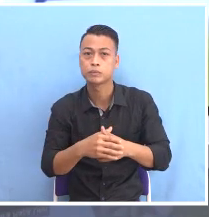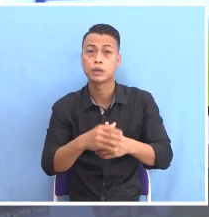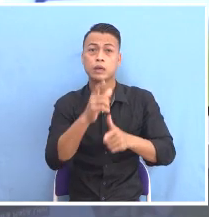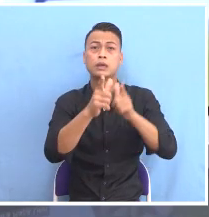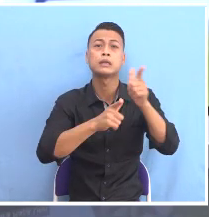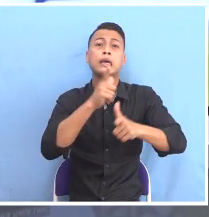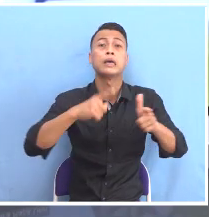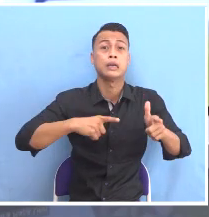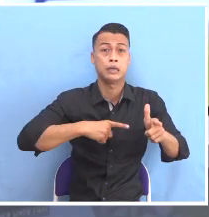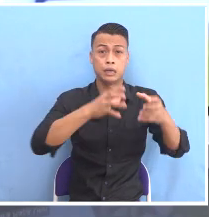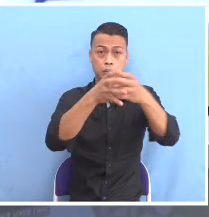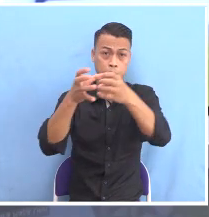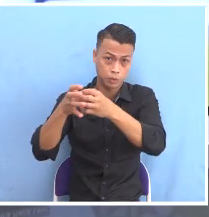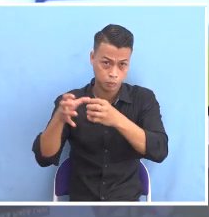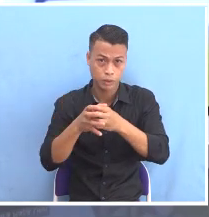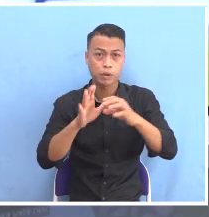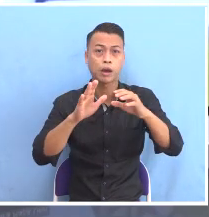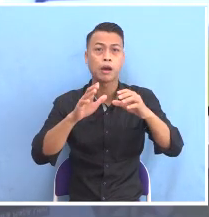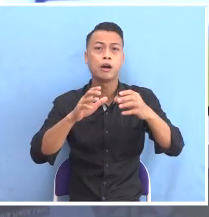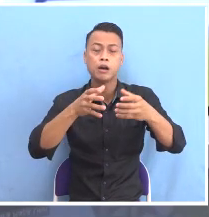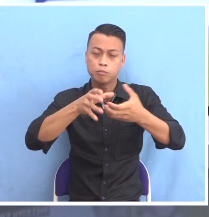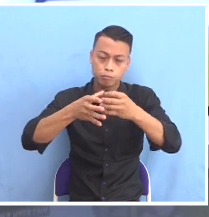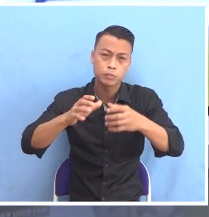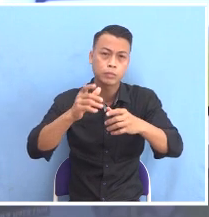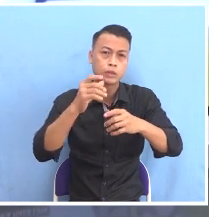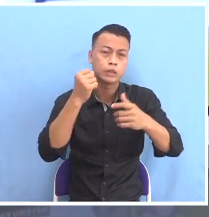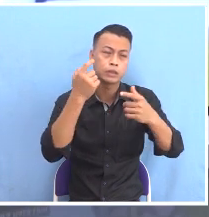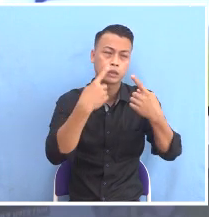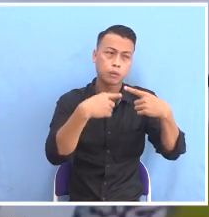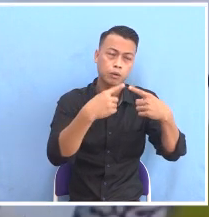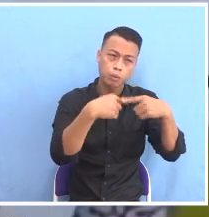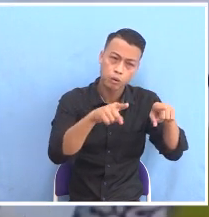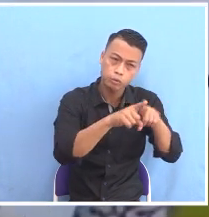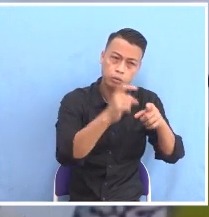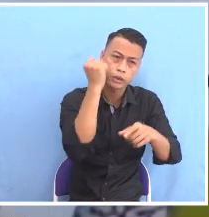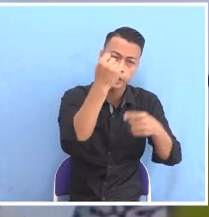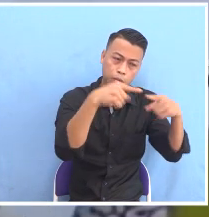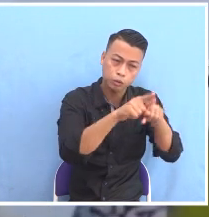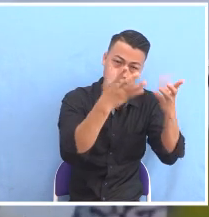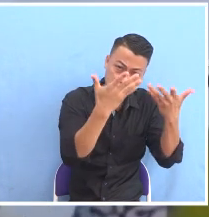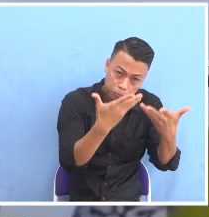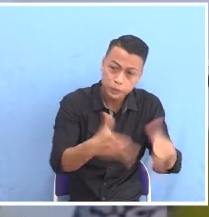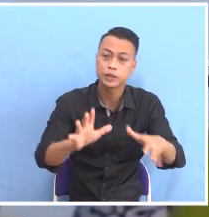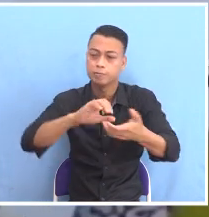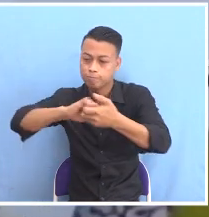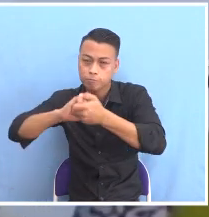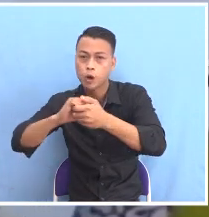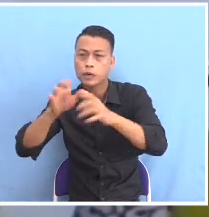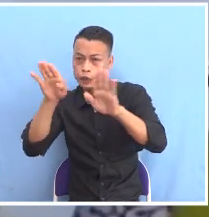က်ကန်ဒေါ်လာရဲ့အဖွဲ့အစည်းတွေပါလုံးဝမရှိဘူးဆိုတာမျိုးကတော့မဟုတ်သလိုအဲ့မတော်ဘက်မှာလည်းလုံးဝမစ